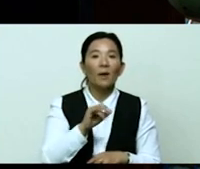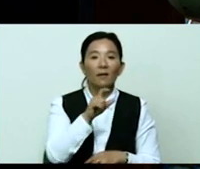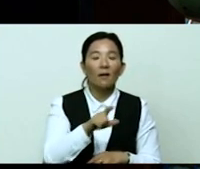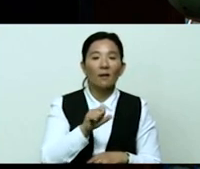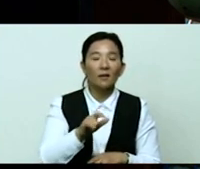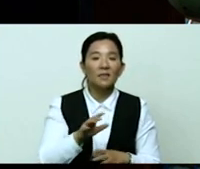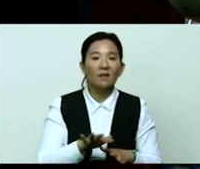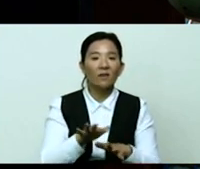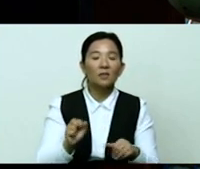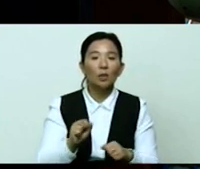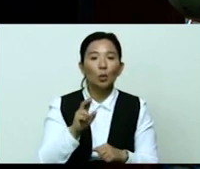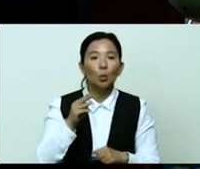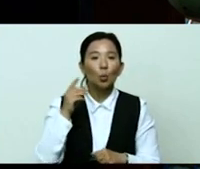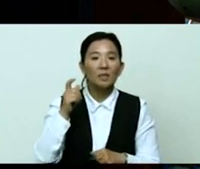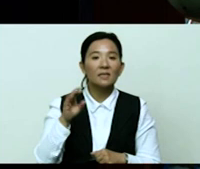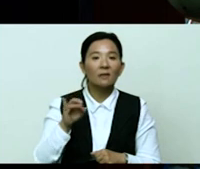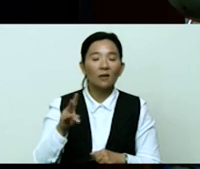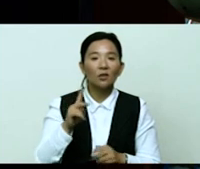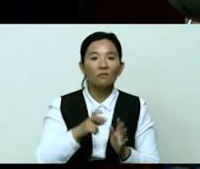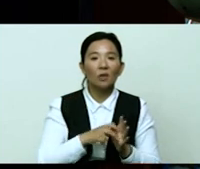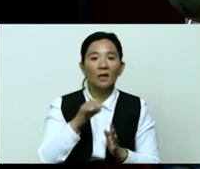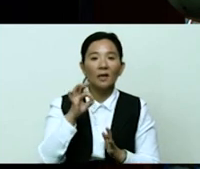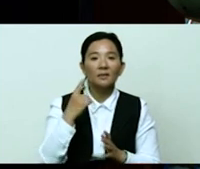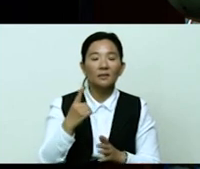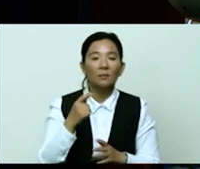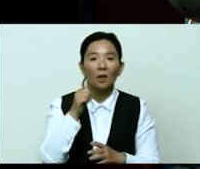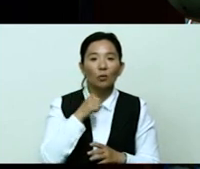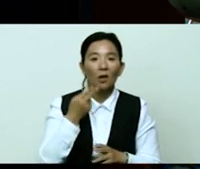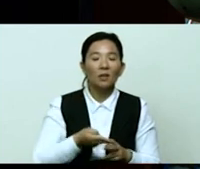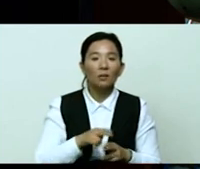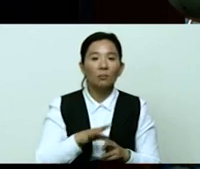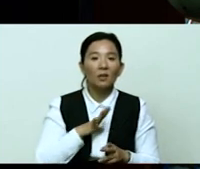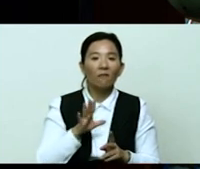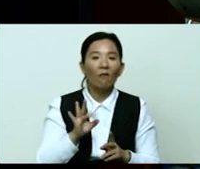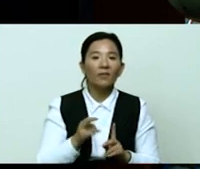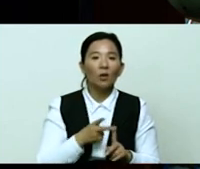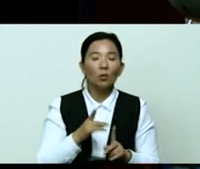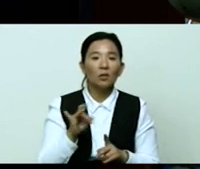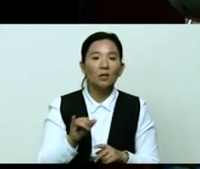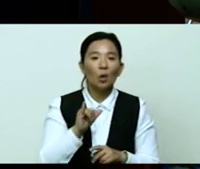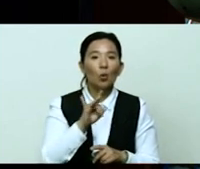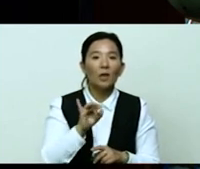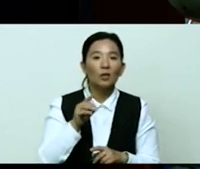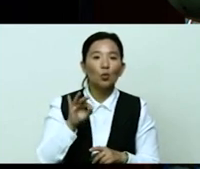захватил Туркестан в 1811 году, это было уже во второй раз. Уратюбе